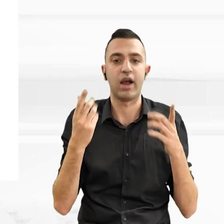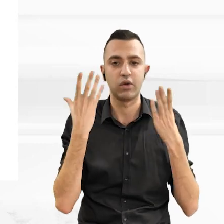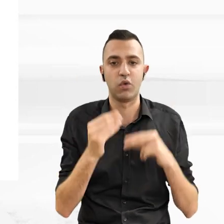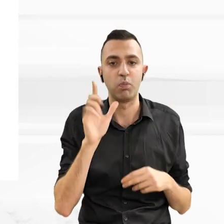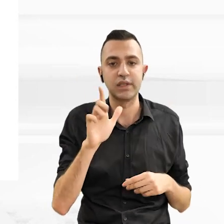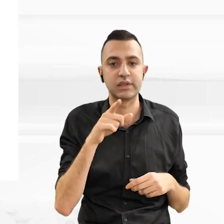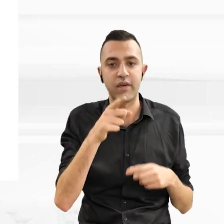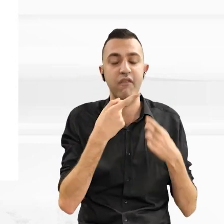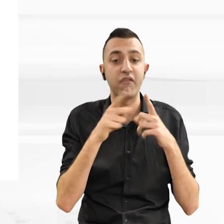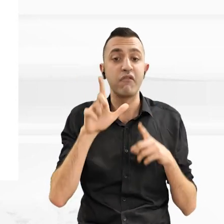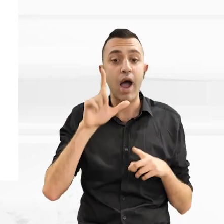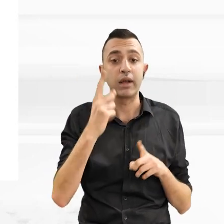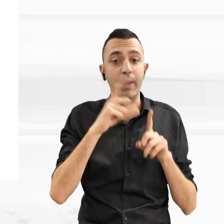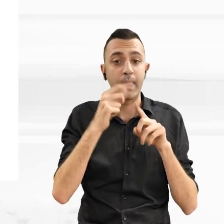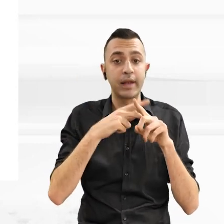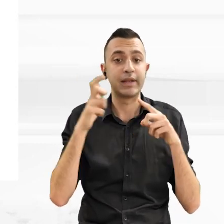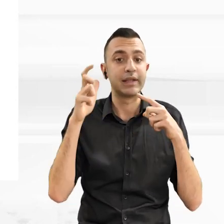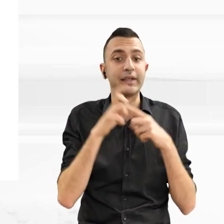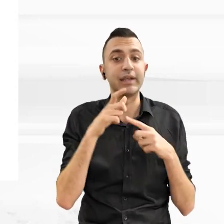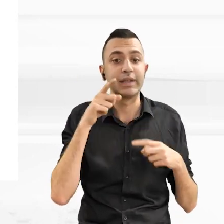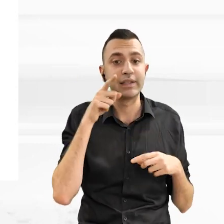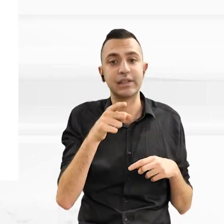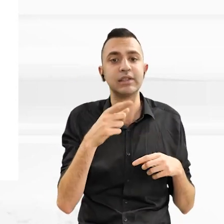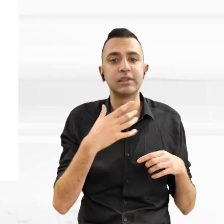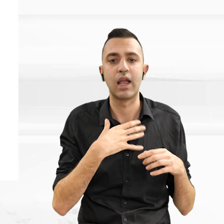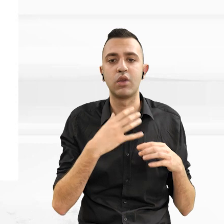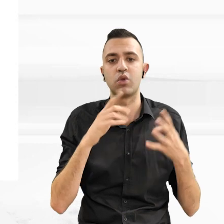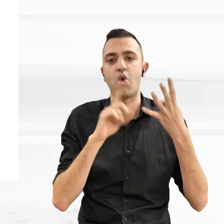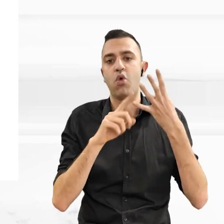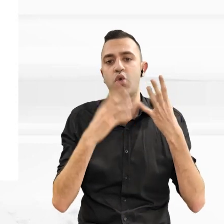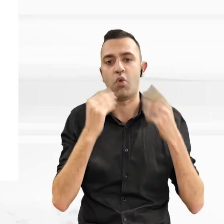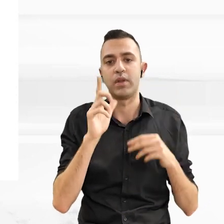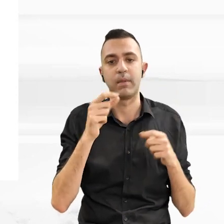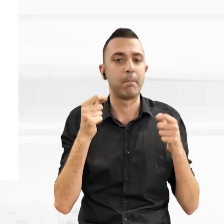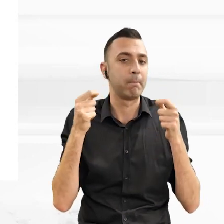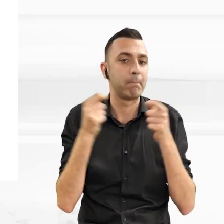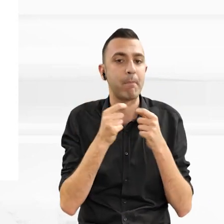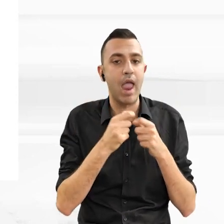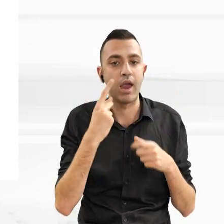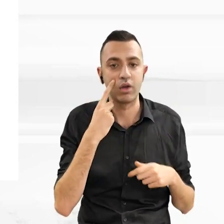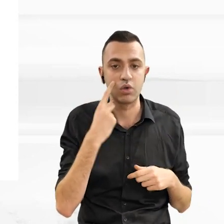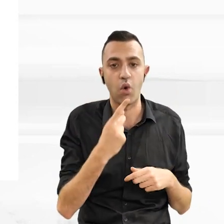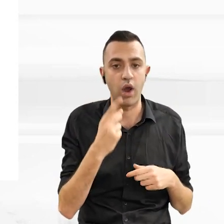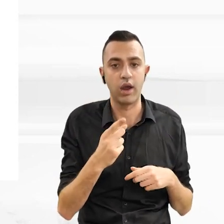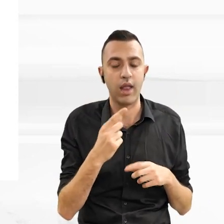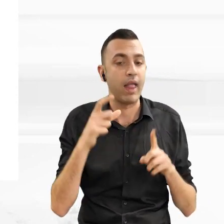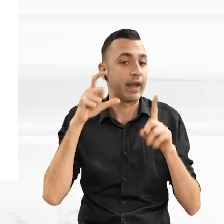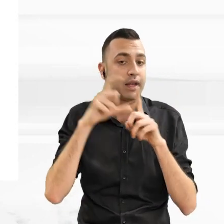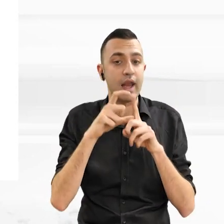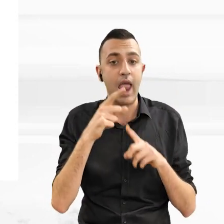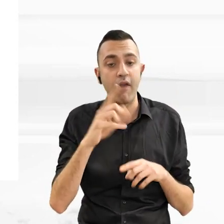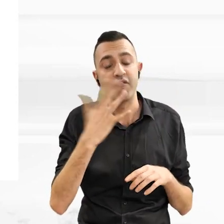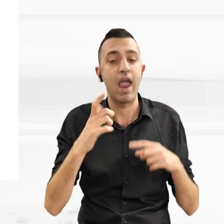yani üçüncü düzenini dört olması lazım değil mi Dolayısıyla Bey seçeneğini değil